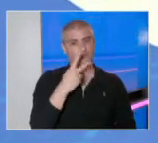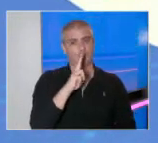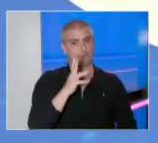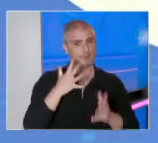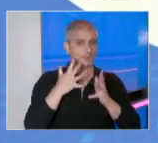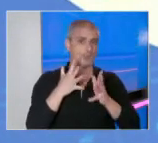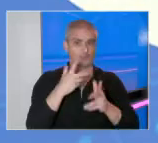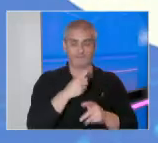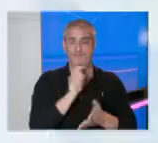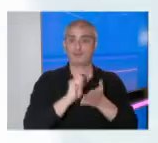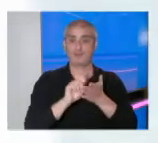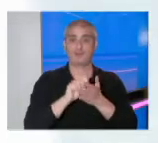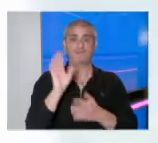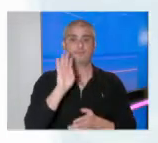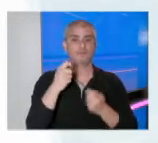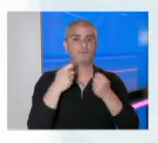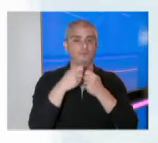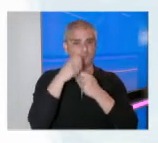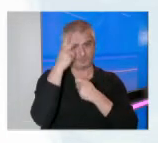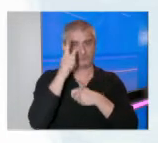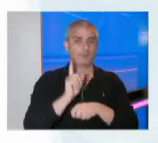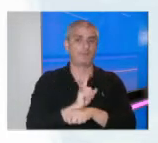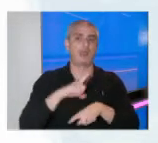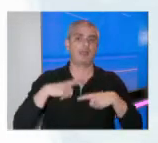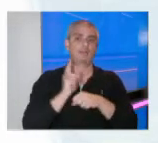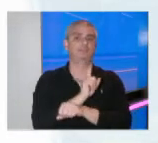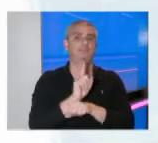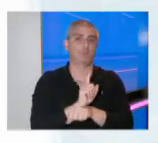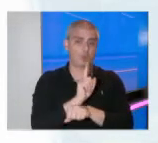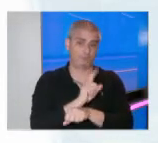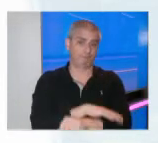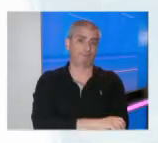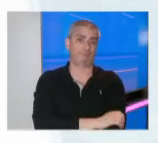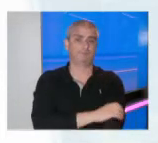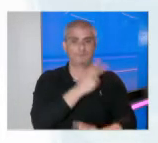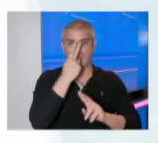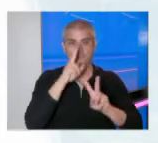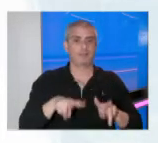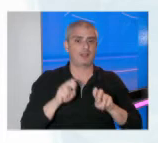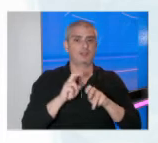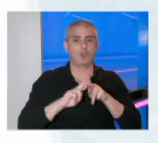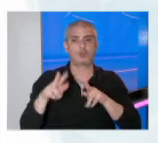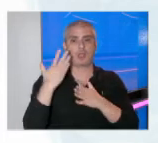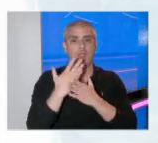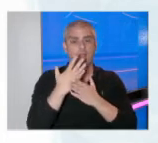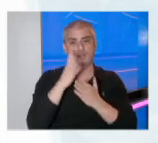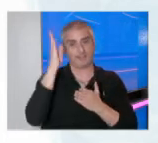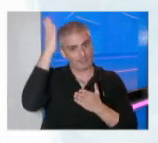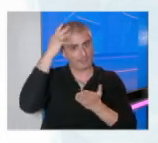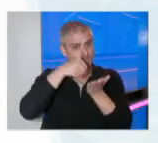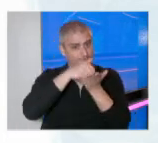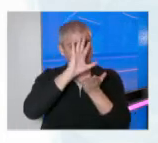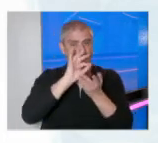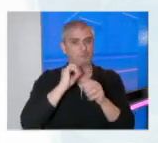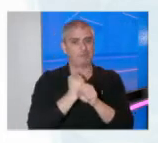יותר תקיפה, והיא כתבה: נתניהו ושותפיו מבינים שהם חיים על זמן שאול ומנסים לנצל את החודשיים עד את